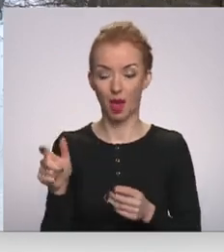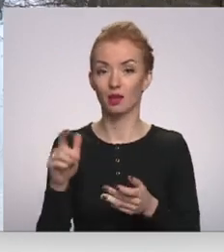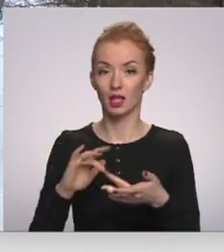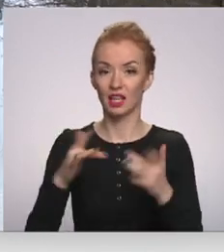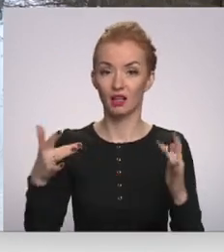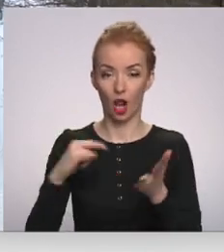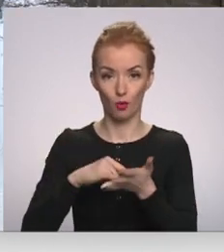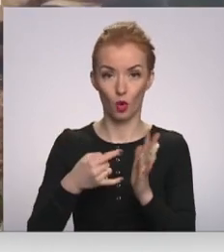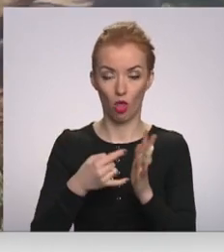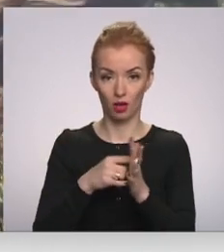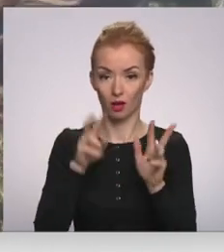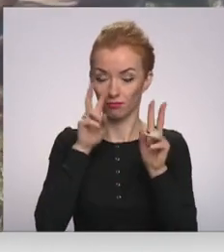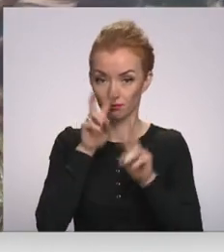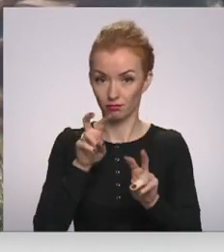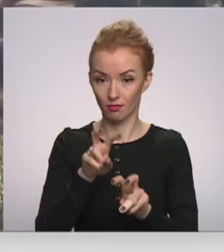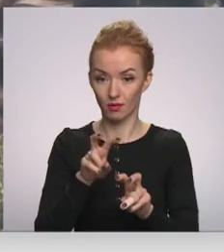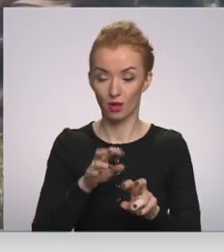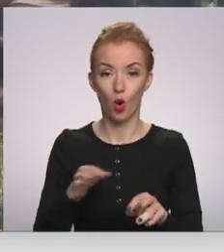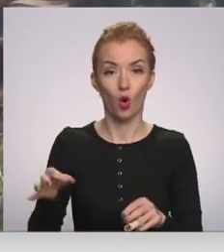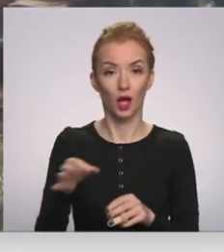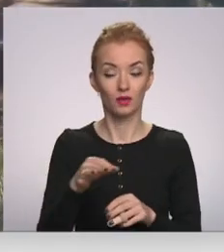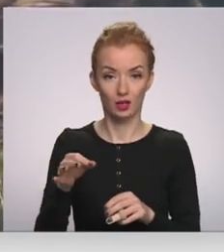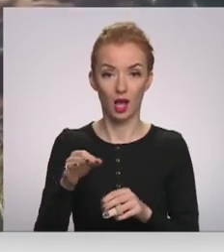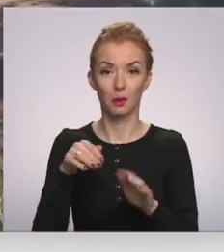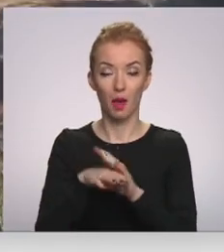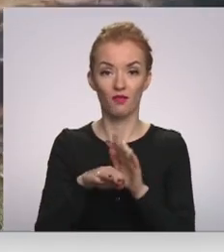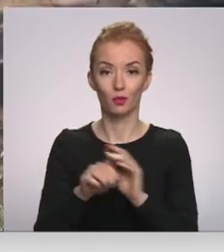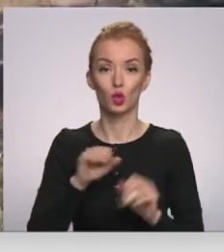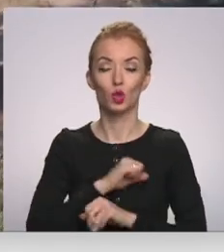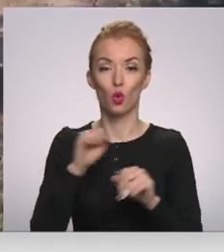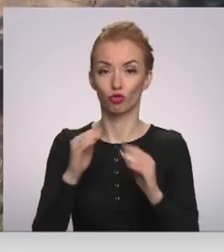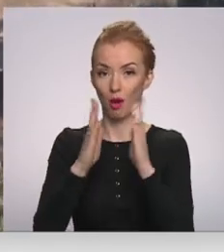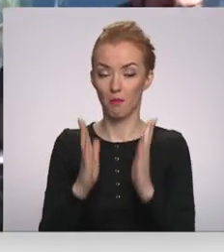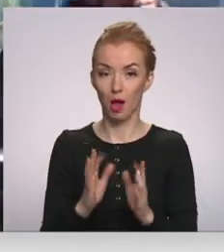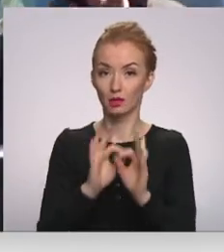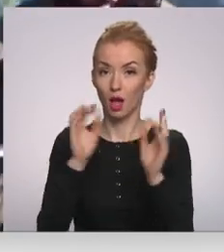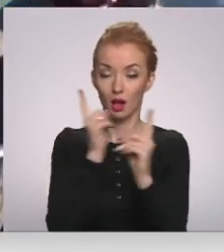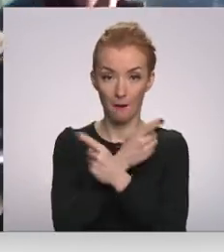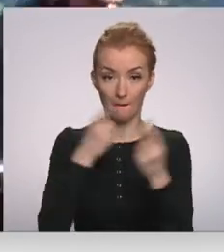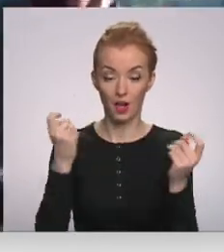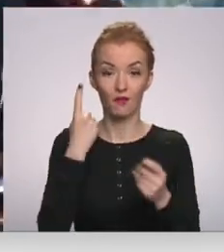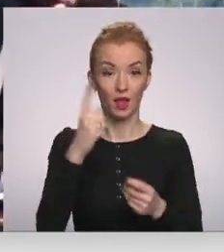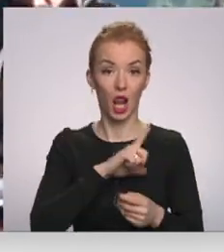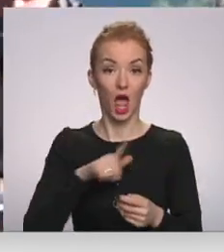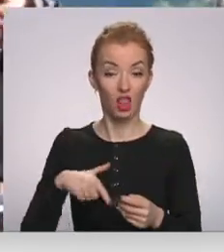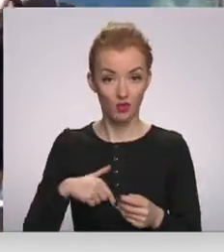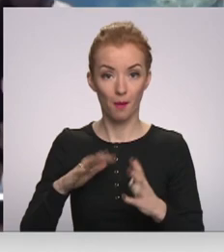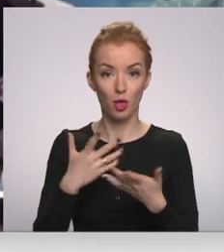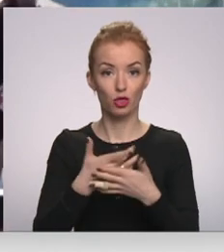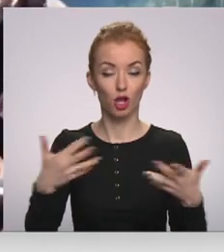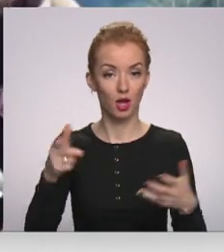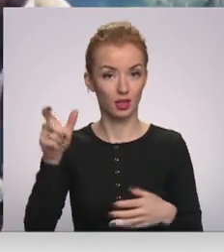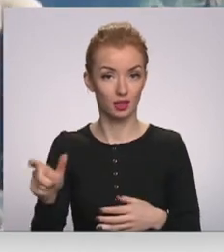digitālā projekta Būris sērijā. Organizācija Patvērums drošā māja pērn uzsāka kampaņu Viena Latvija dažādi cilvēki,